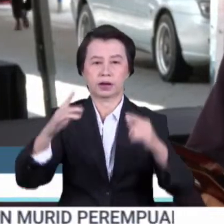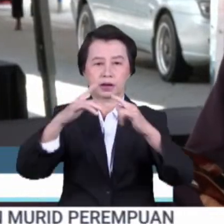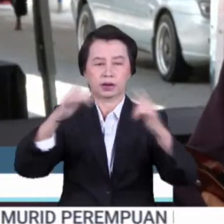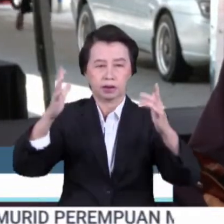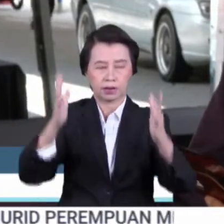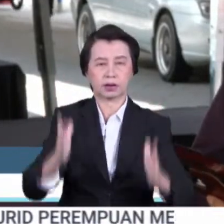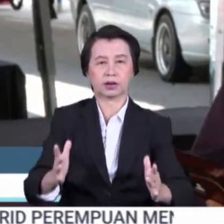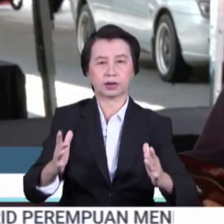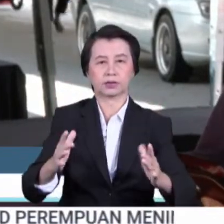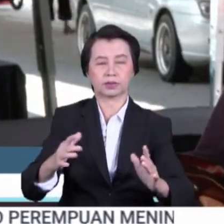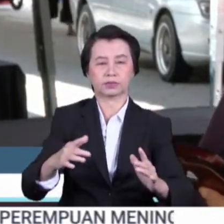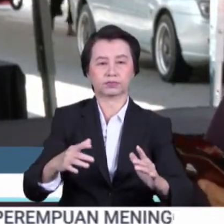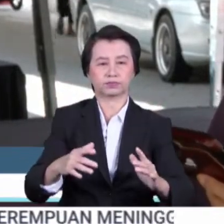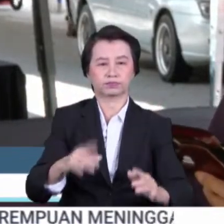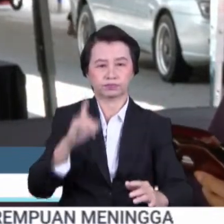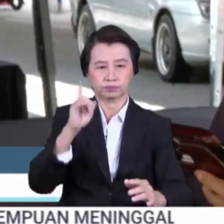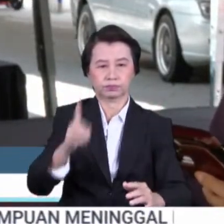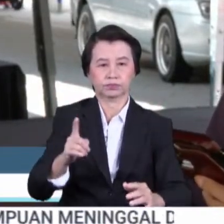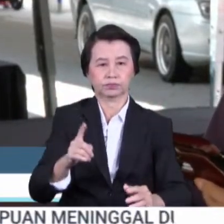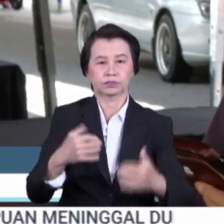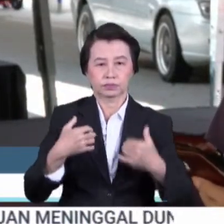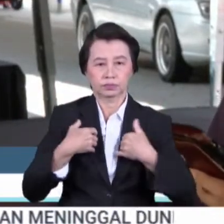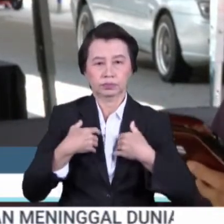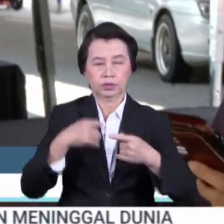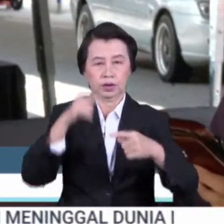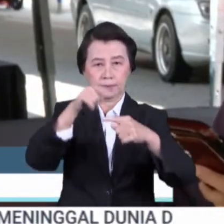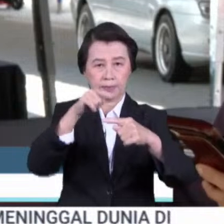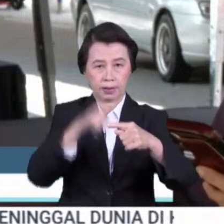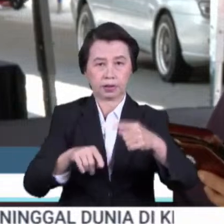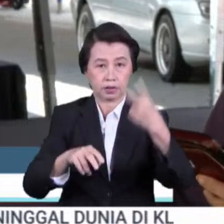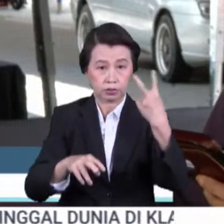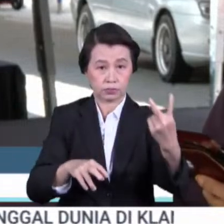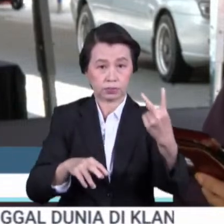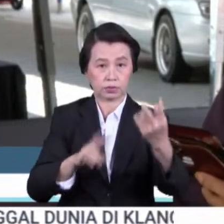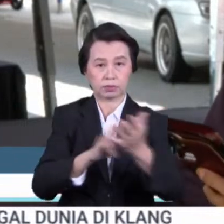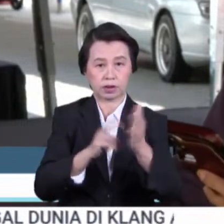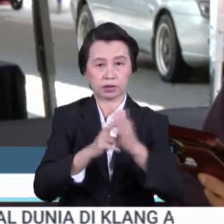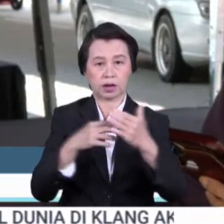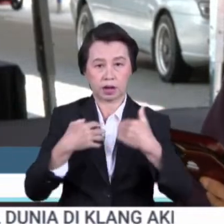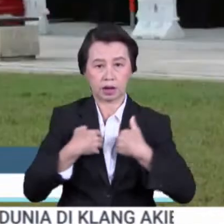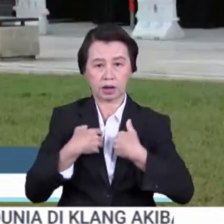sini, satu makitan ni akan dibahagi kepada dua, bermaksud ada